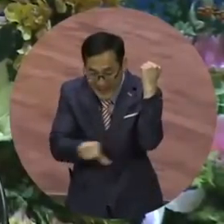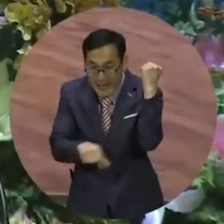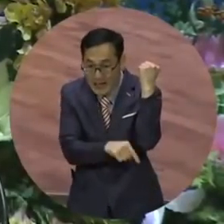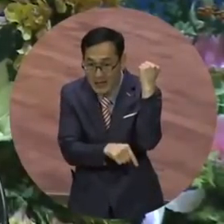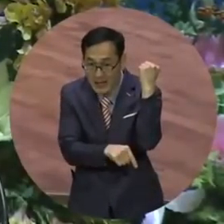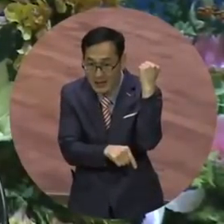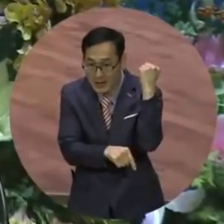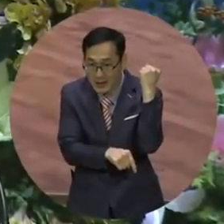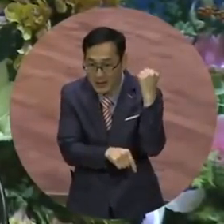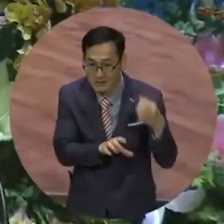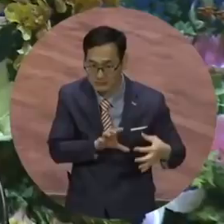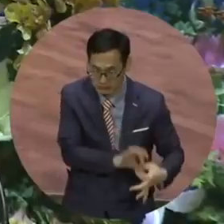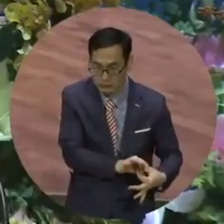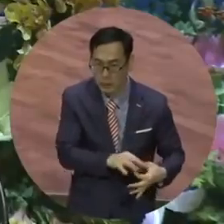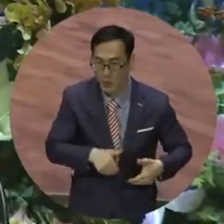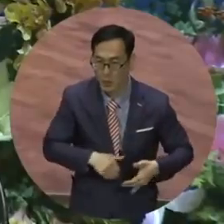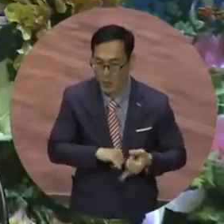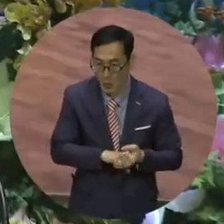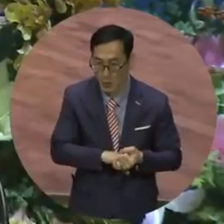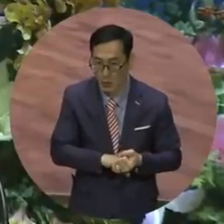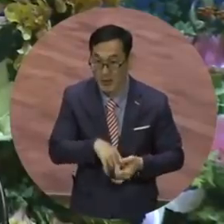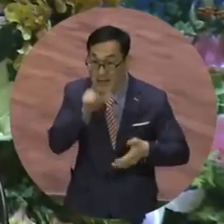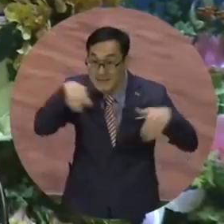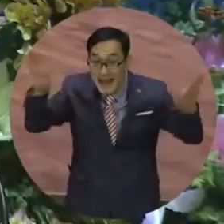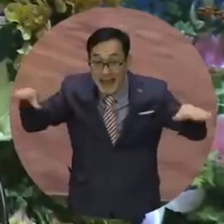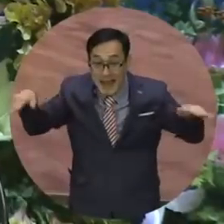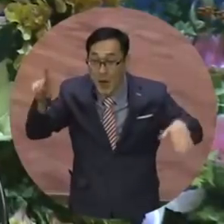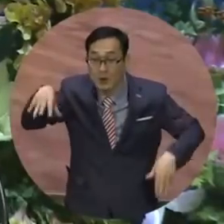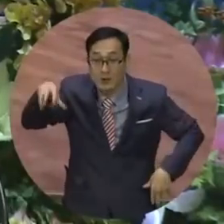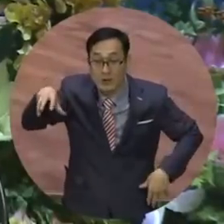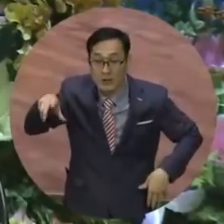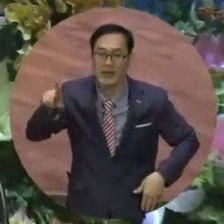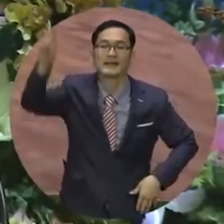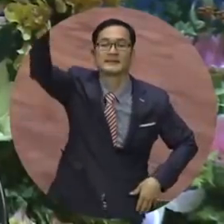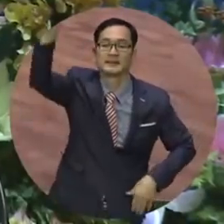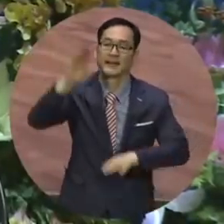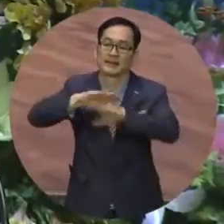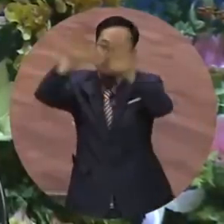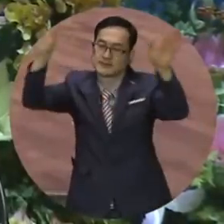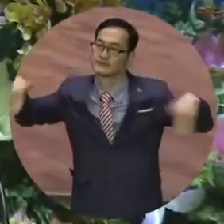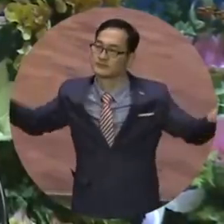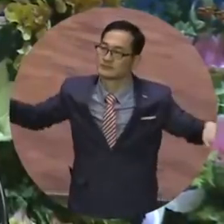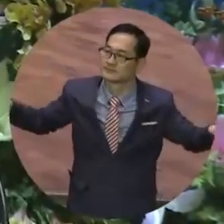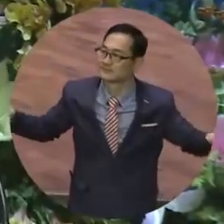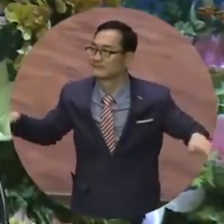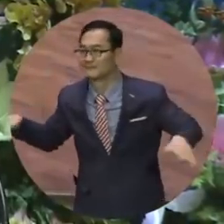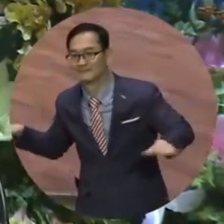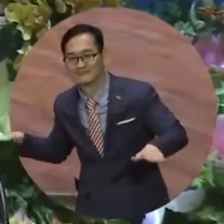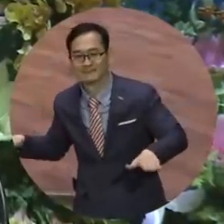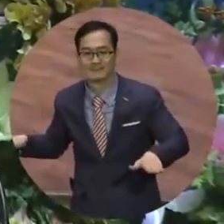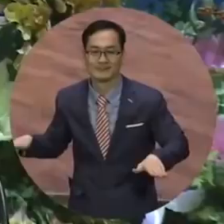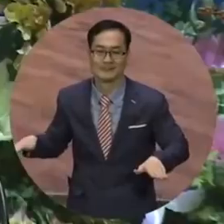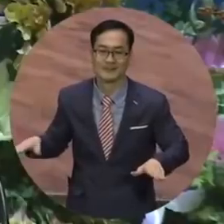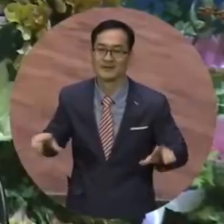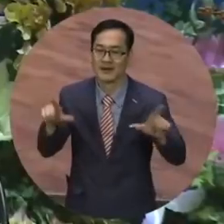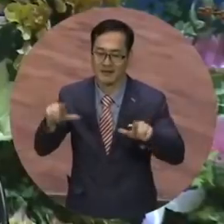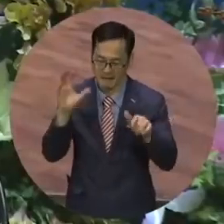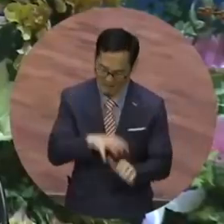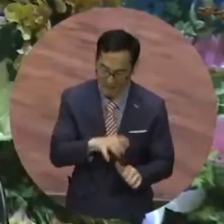즐거운 거예요. 새는 공중에 확 날아다니면서 살아야 행복하지. 갇혀 있으면